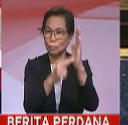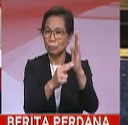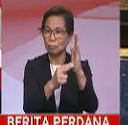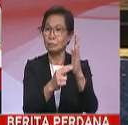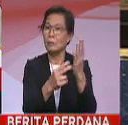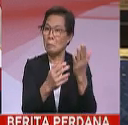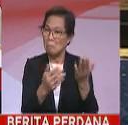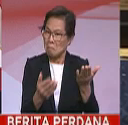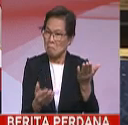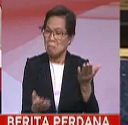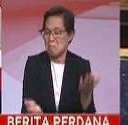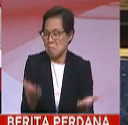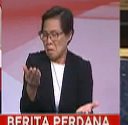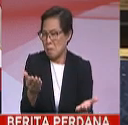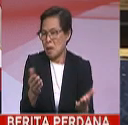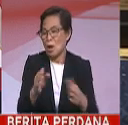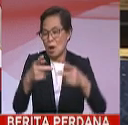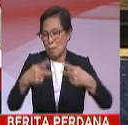premis berkenaan.